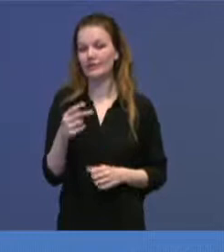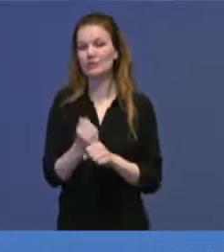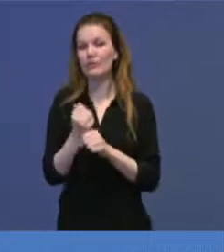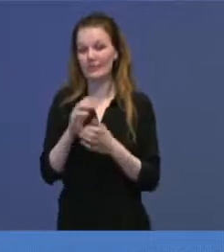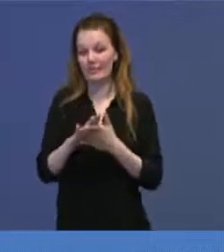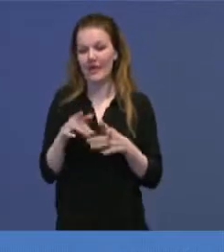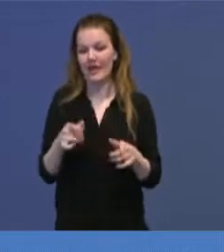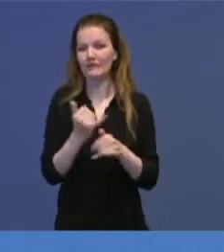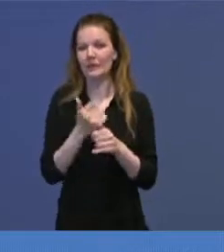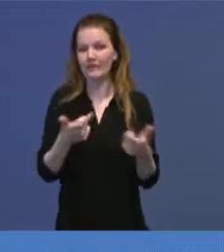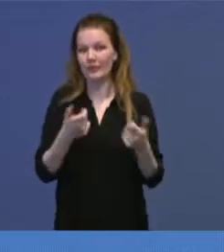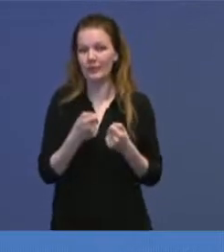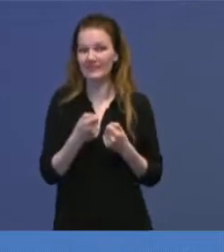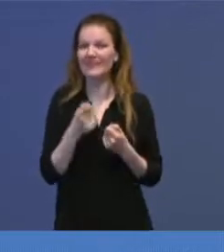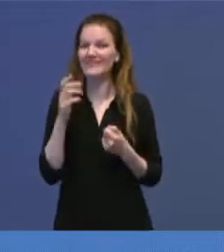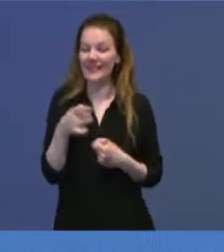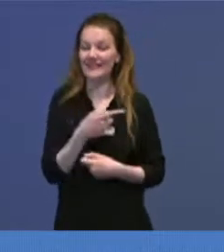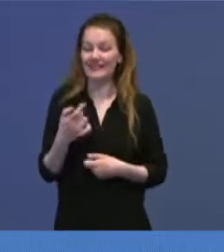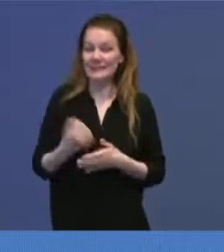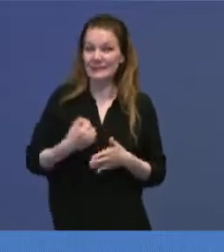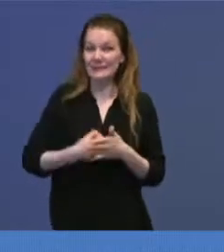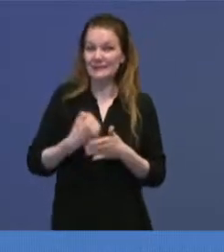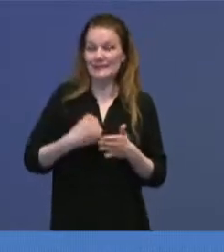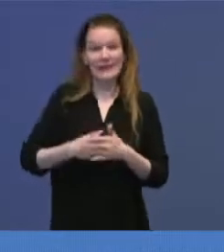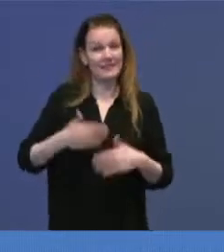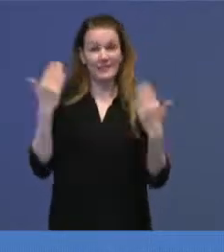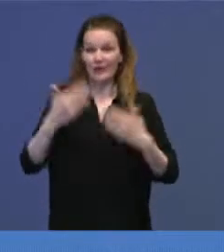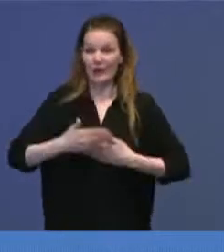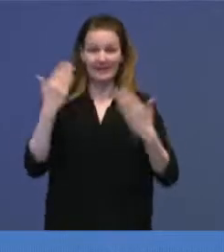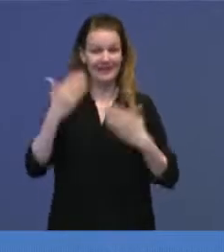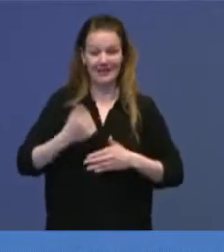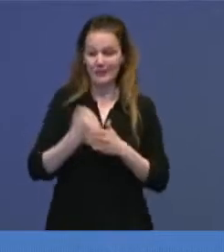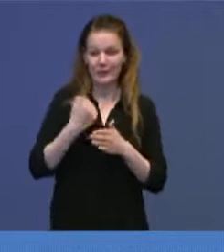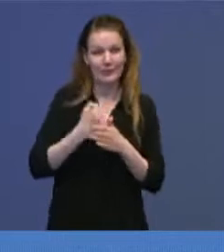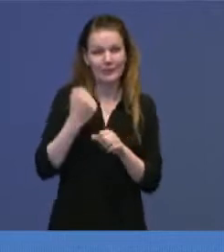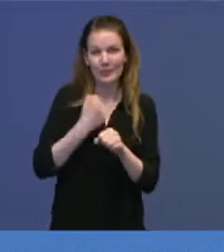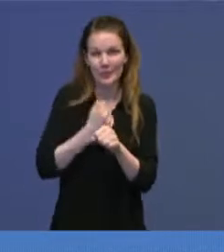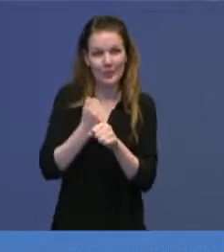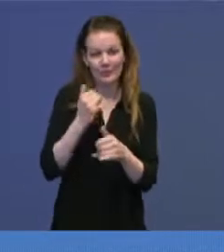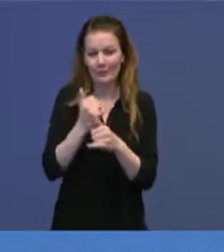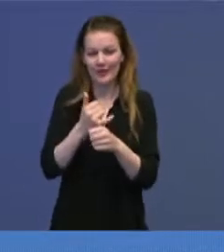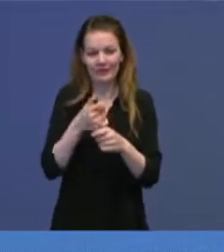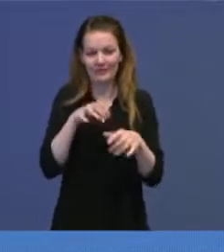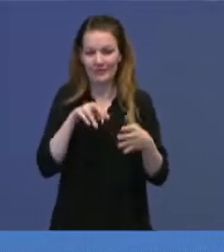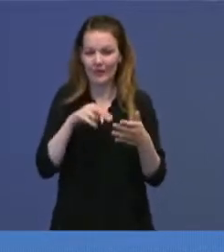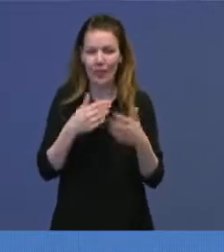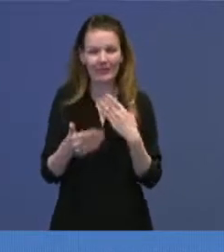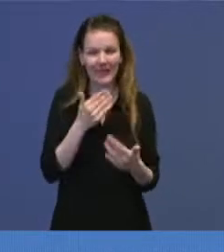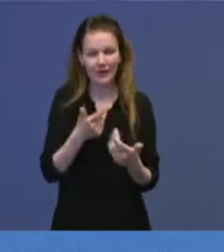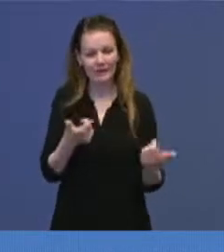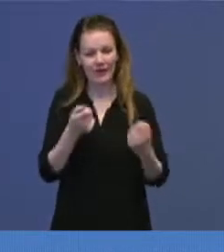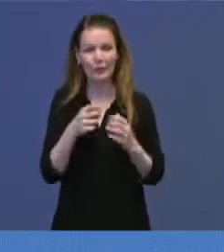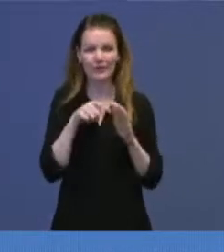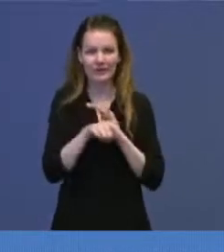mye å gjøre, og jeg vet at de jobber på spreng dag og natt for å håndtere Ukraina-krisen. Det at vi innførte